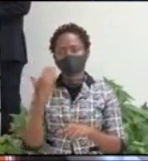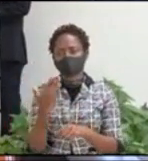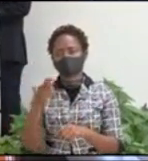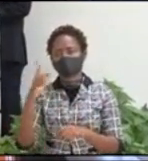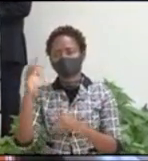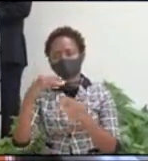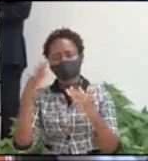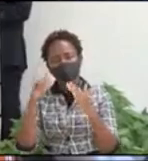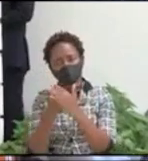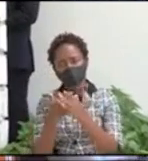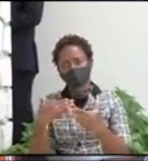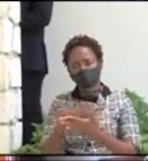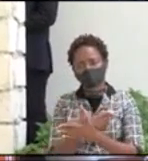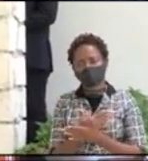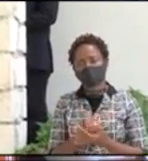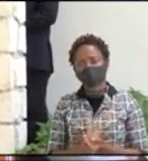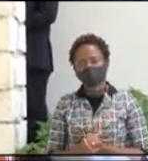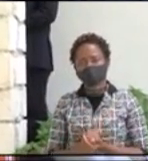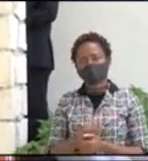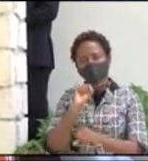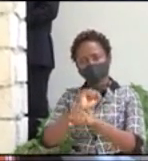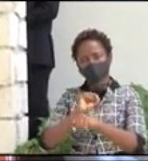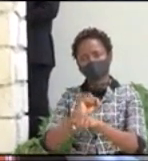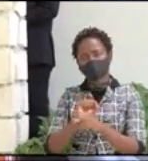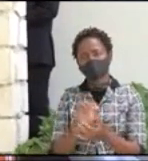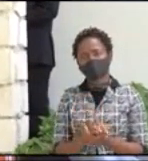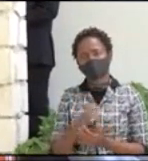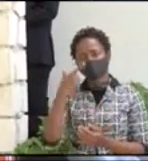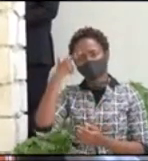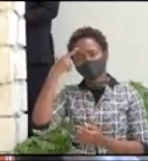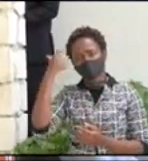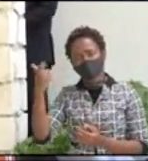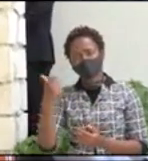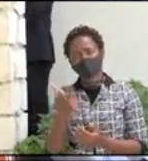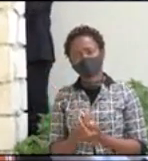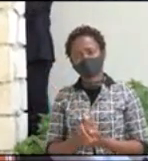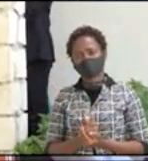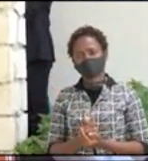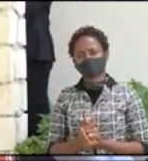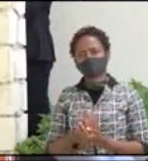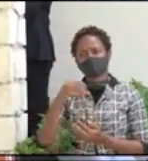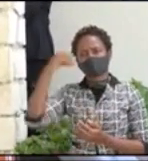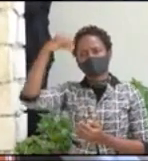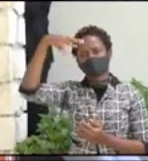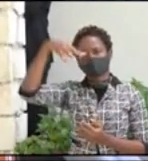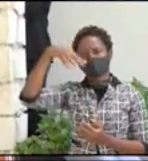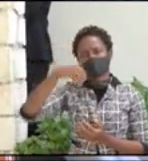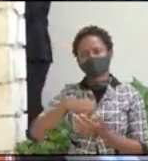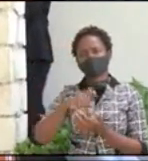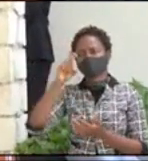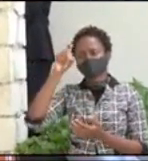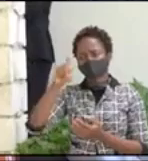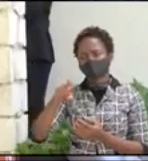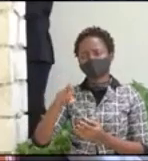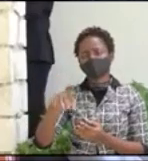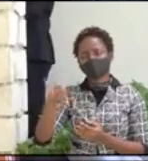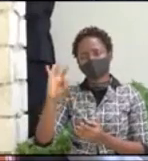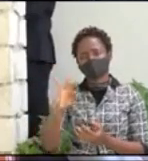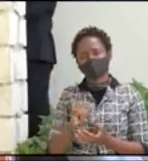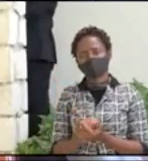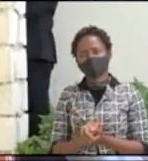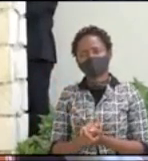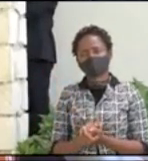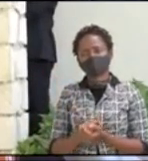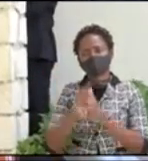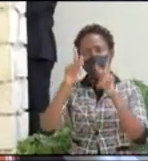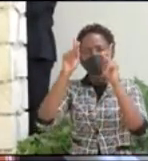mon central neuf avec General Electric. N'a pas travail. Parce que, en fait, courant, faut le disponible. Moun